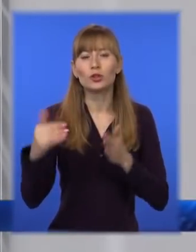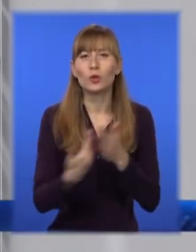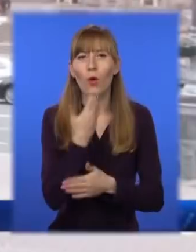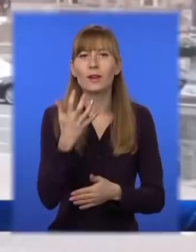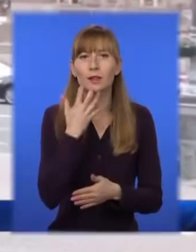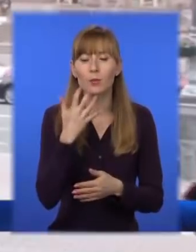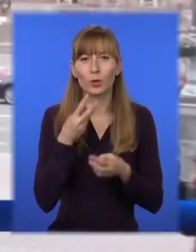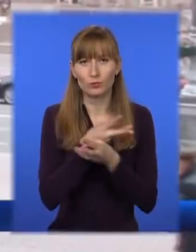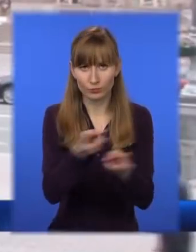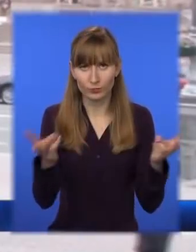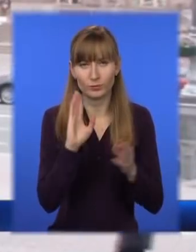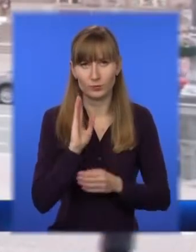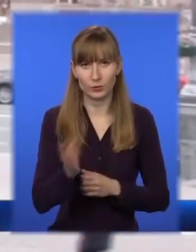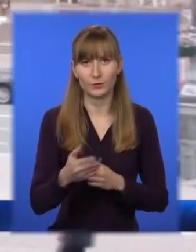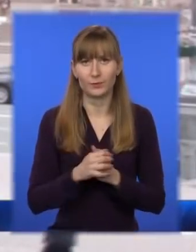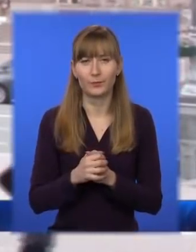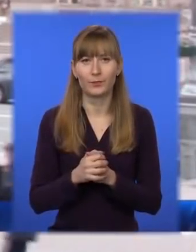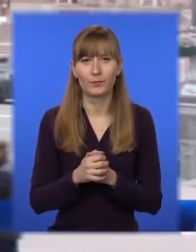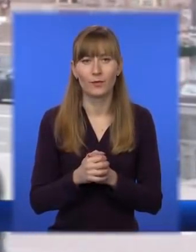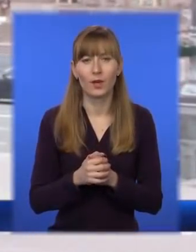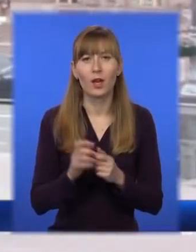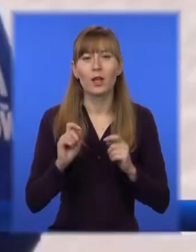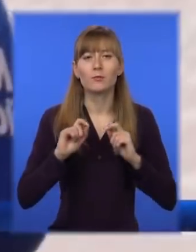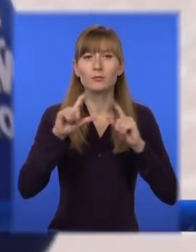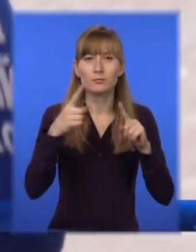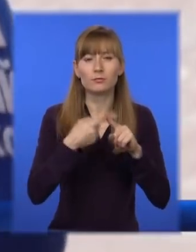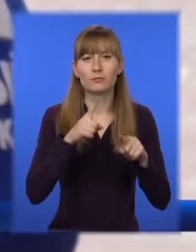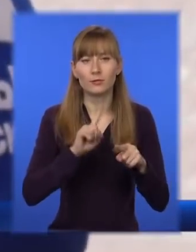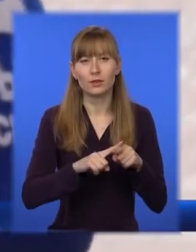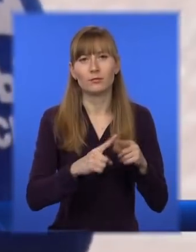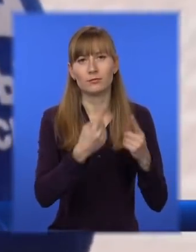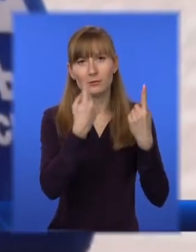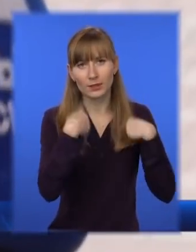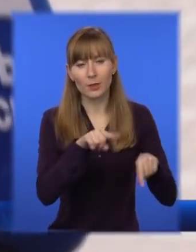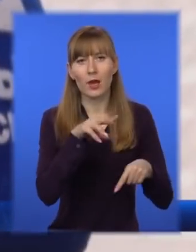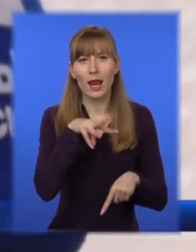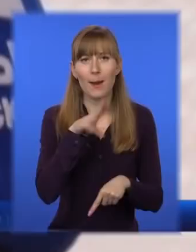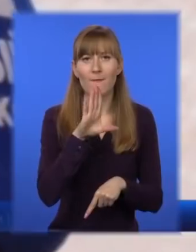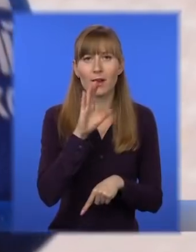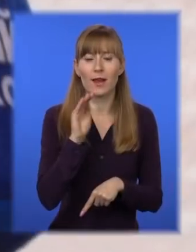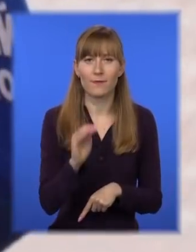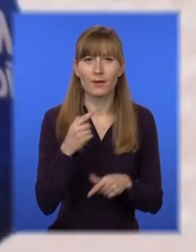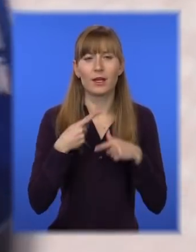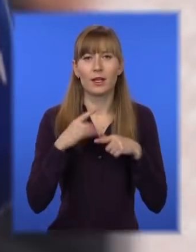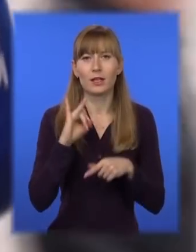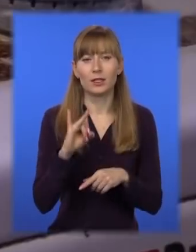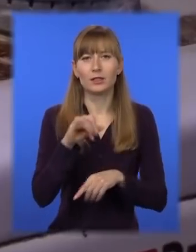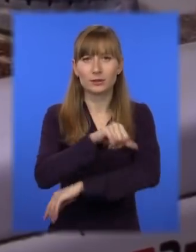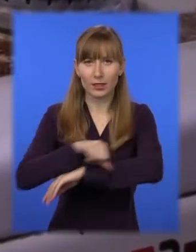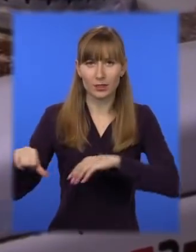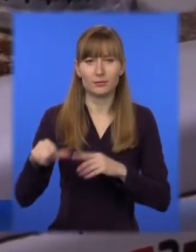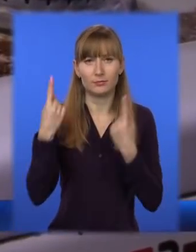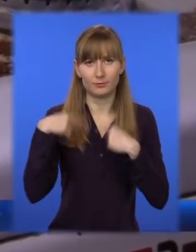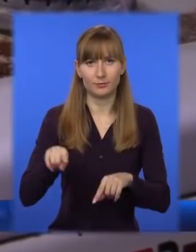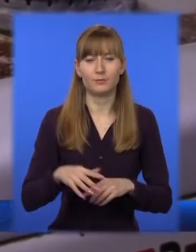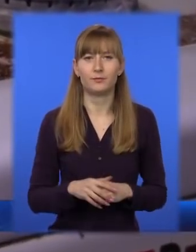опалювального сезону, додають експерти. До подорожчання закликають МВФ та західні партнери. Його ж стимулює динаміка на